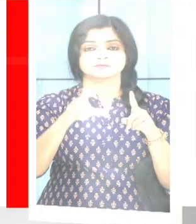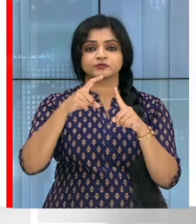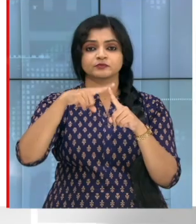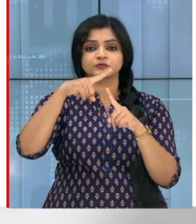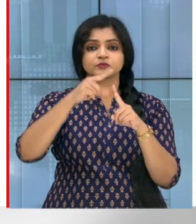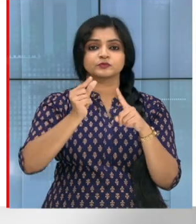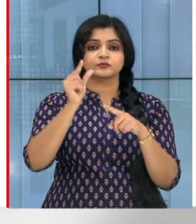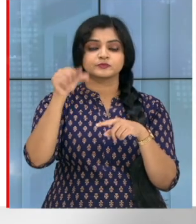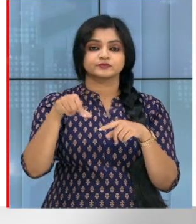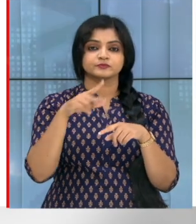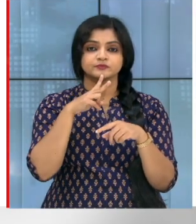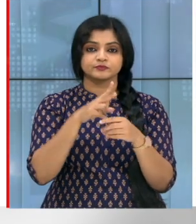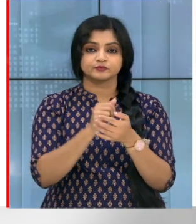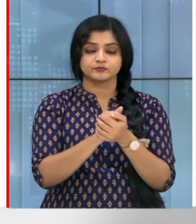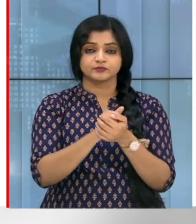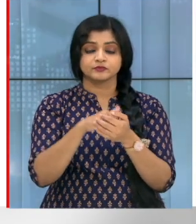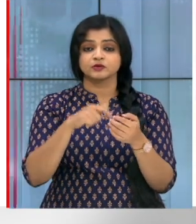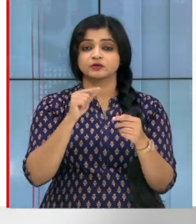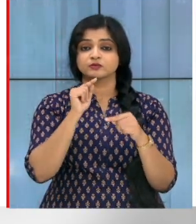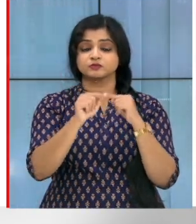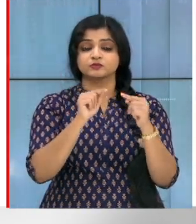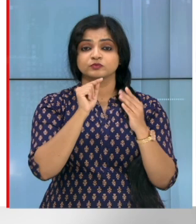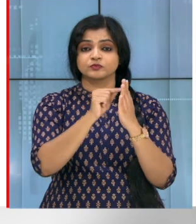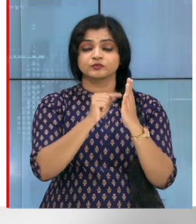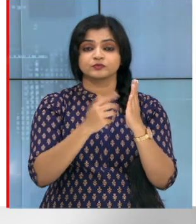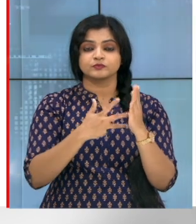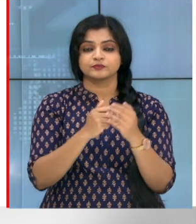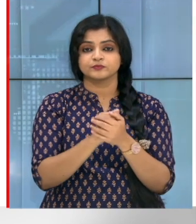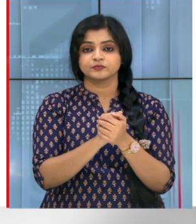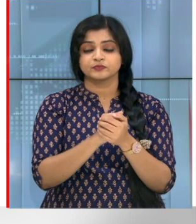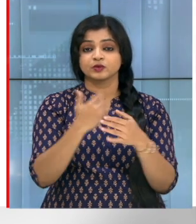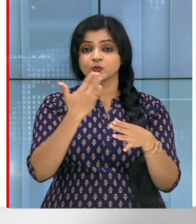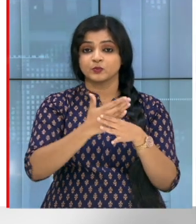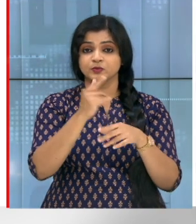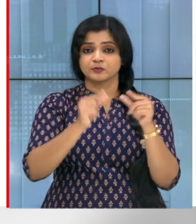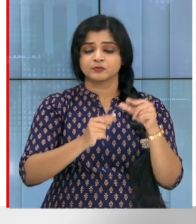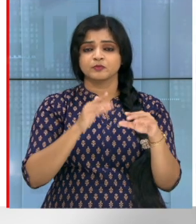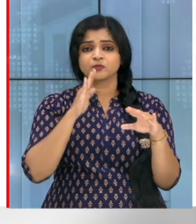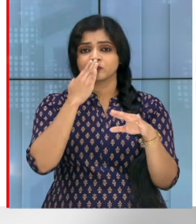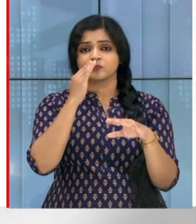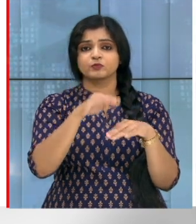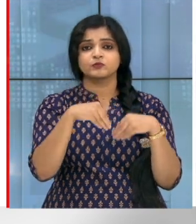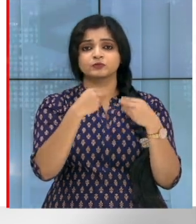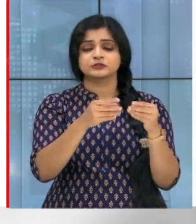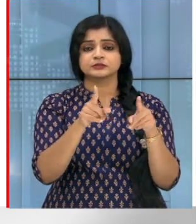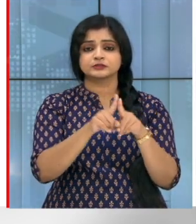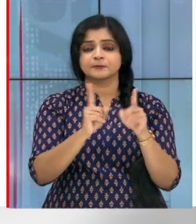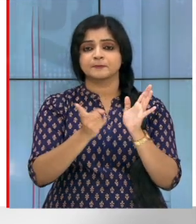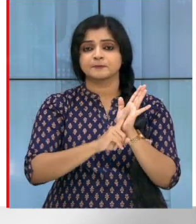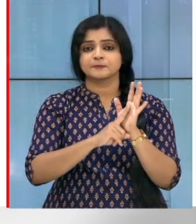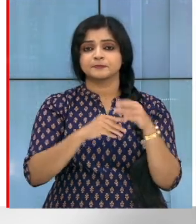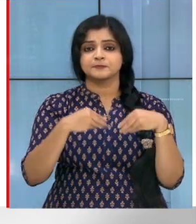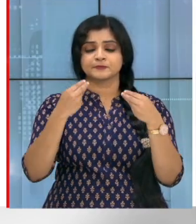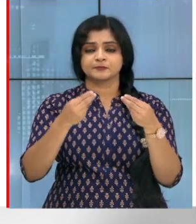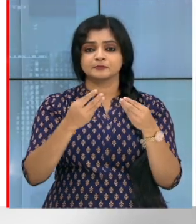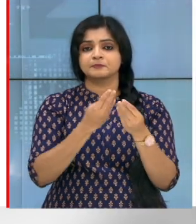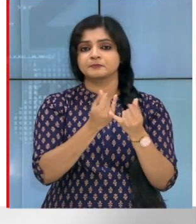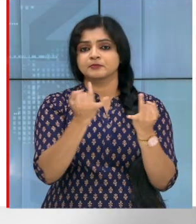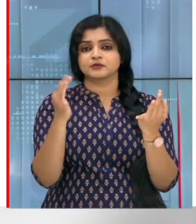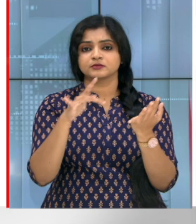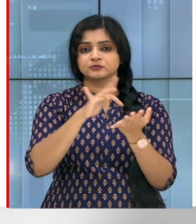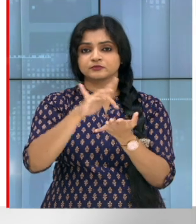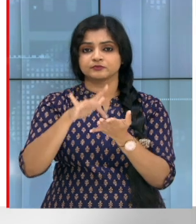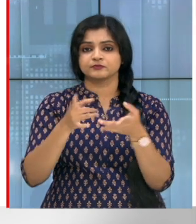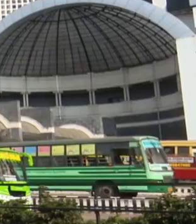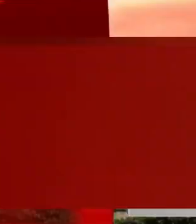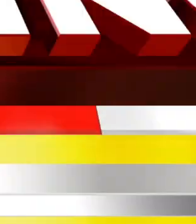ഇതുമായി ബന്ധപ്പെട്ട് നടത്തിയ പരാമർശങ്ങൾ ഇങ്ങനെയാണ്. തൊഴിലാളികളെ ആക്ഷേപിക്കുന്ന തരത്തിലുള്ള പ്രചരണങ്ങളാണ് പലയിടങ്ങളിലും നടക്കുന്നത്. അതുകൊണ്ട്